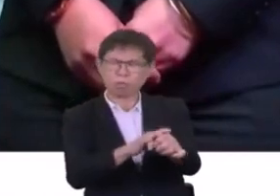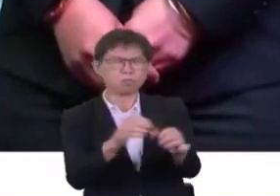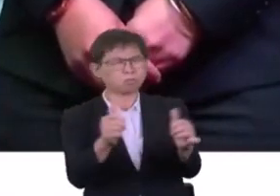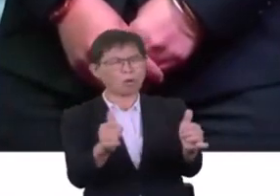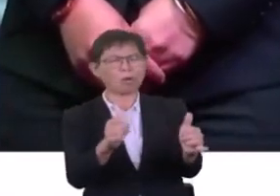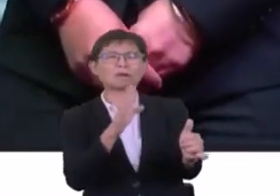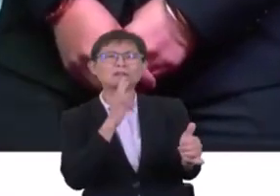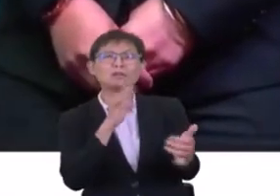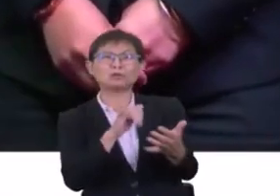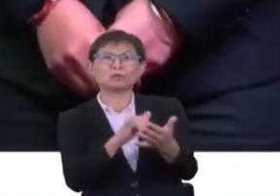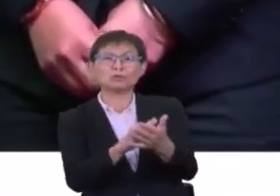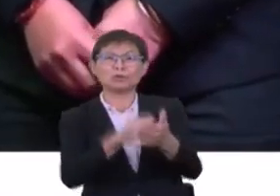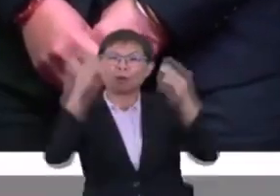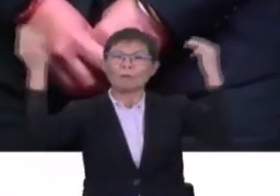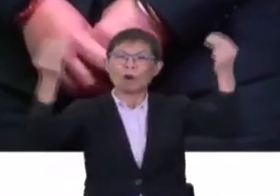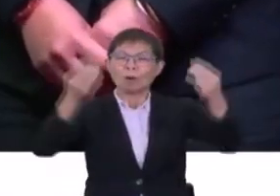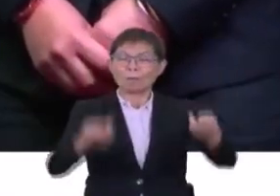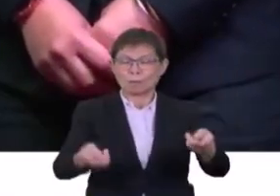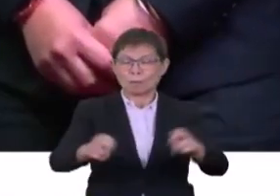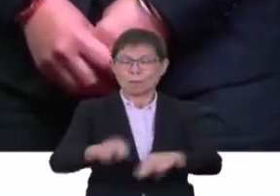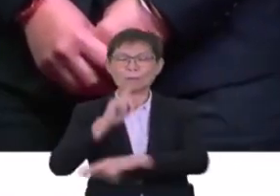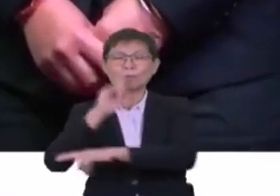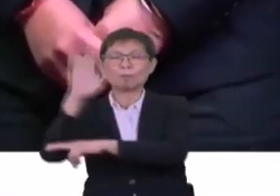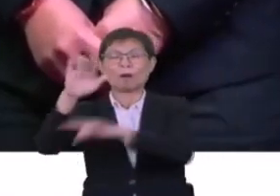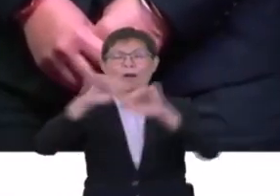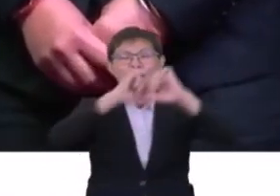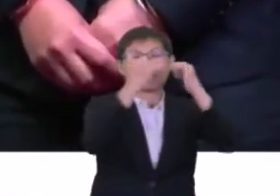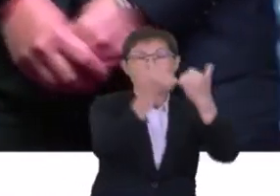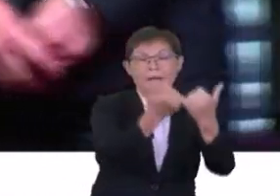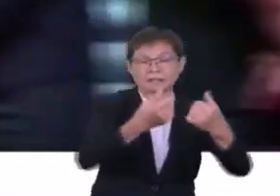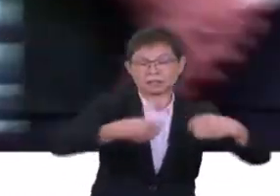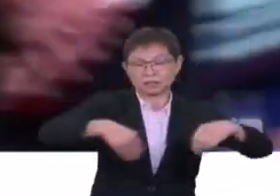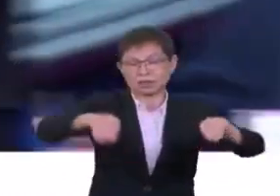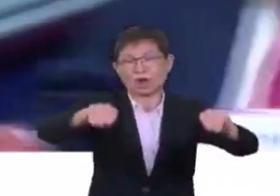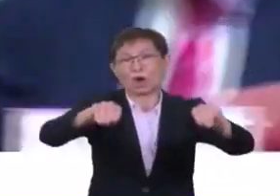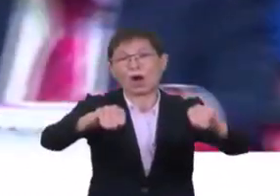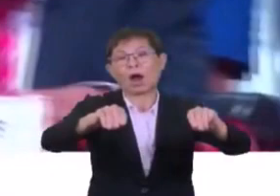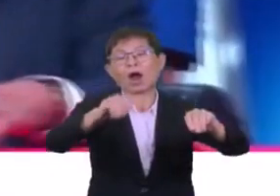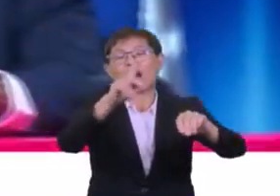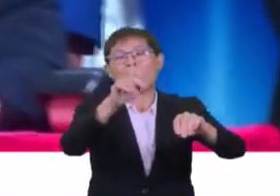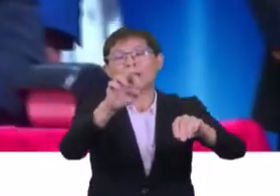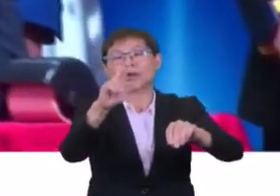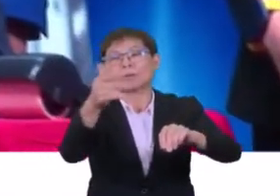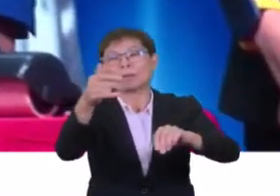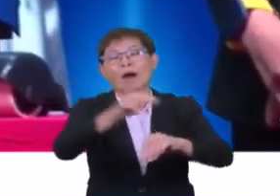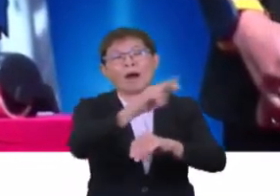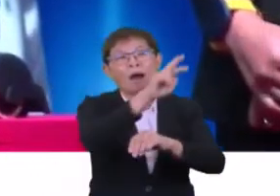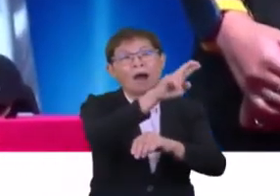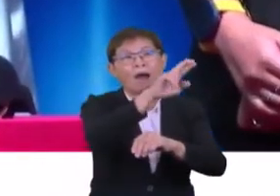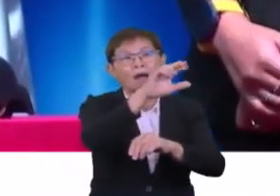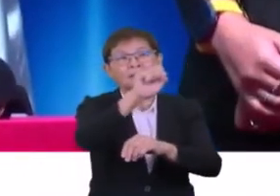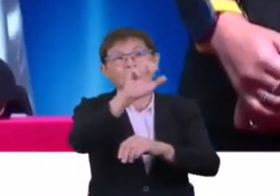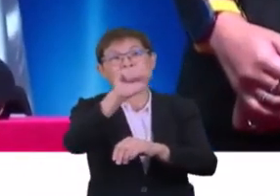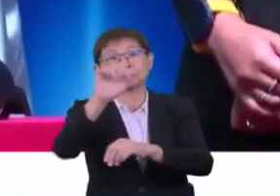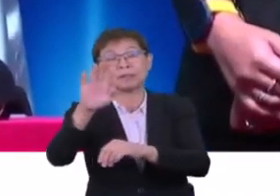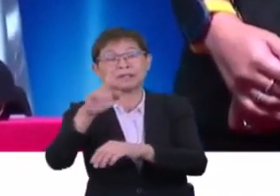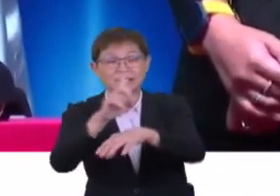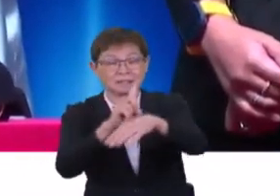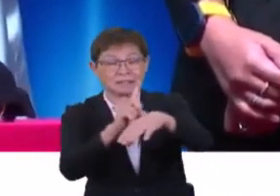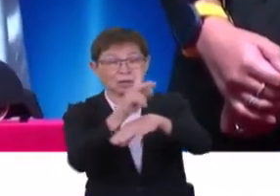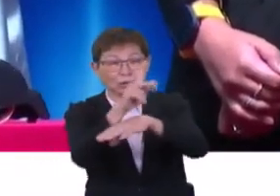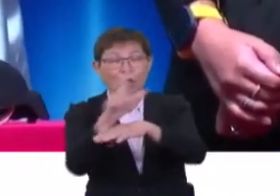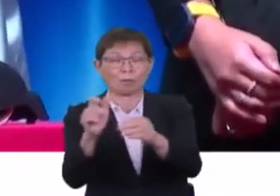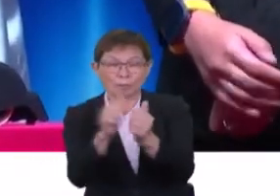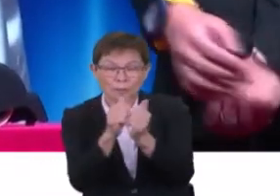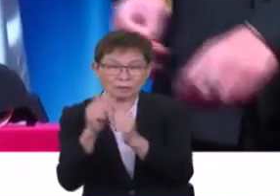Pejaten ikan sepat magis membelai perjanjian agen jualan qurbana Resort di ibu negara adalah TSB bersama